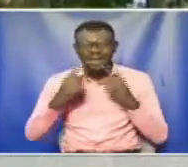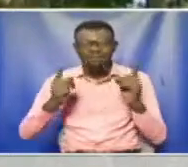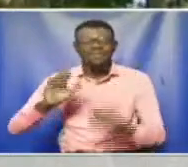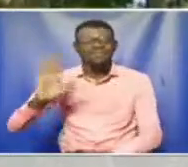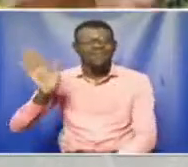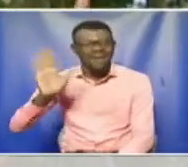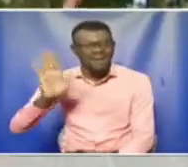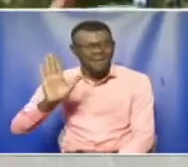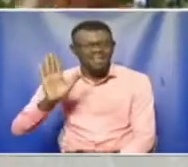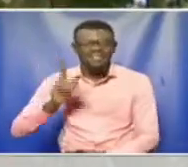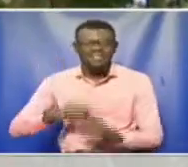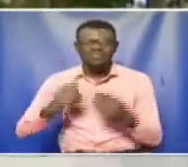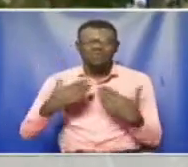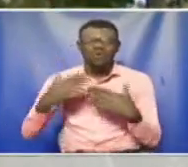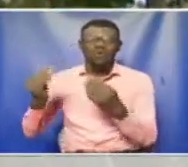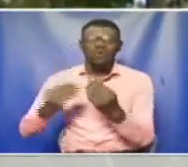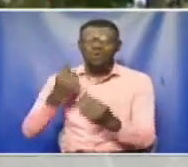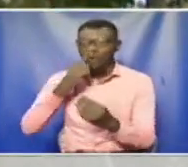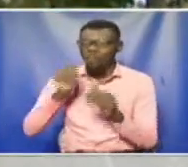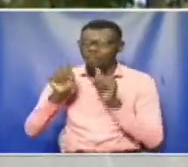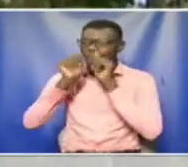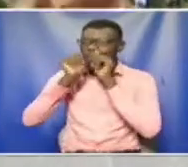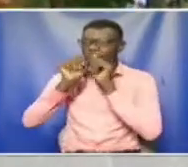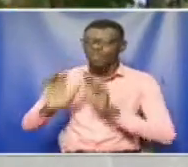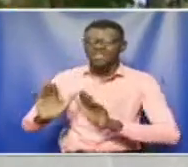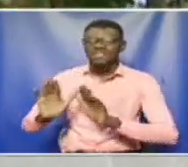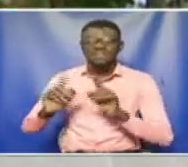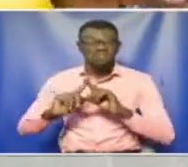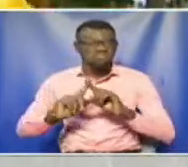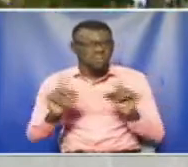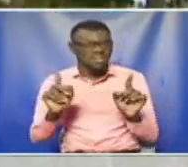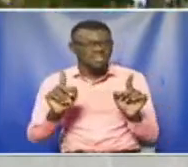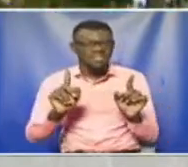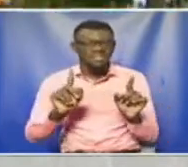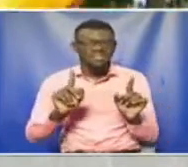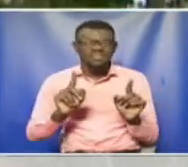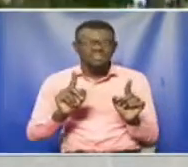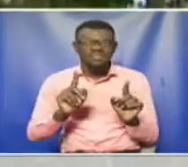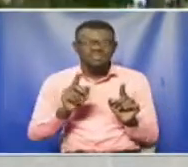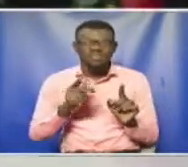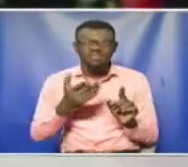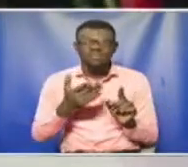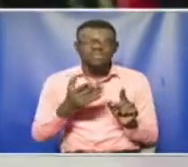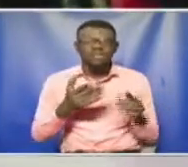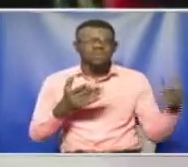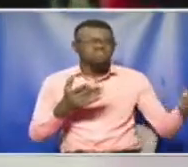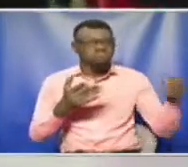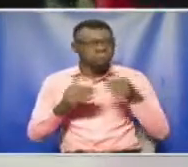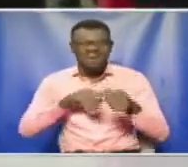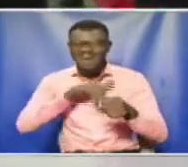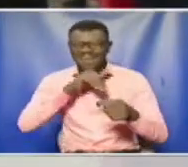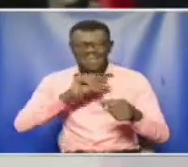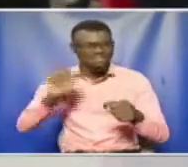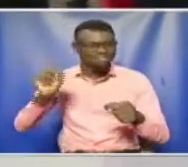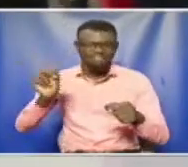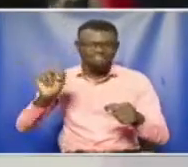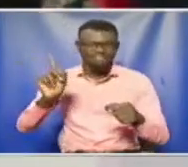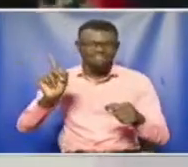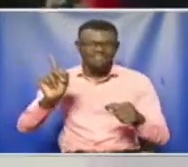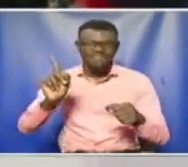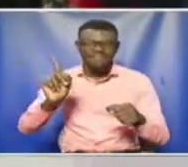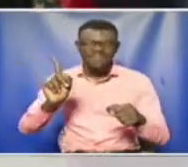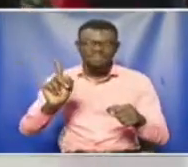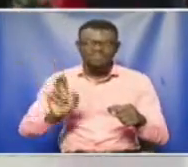ndio ukienda nyumbani tukubariki, lakini usijaribu kutuhusia kitendawili. Licha kuwa Rais Uhuru Kenyatta